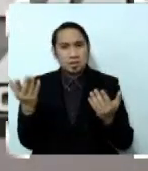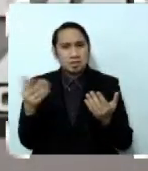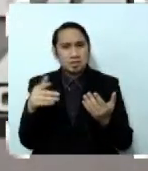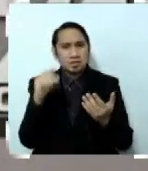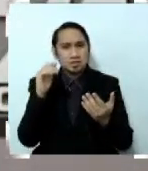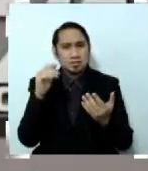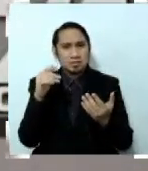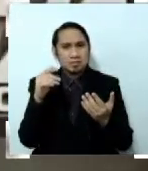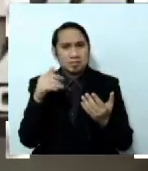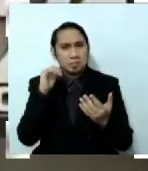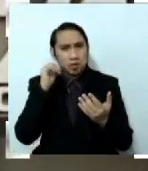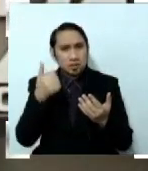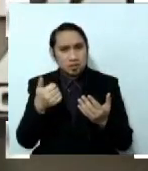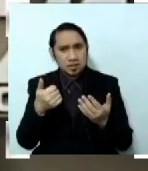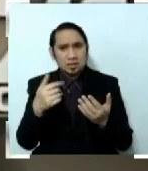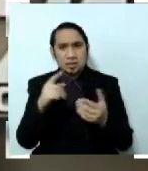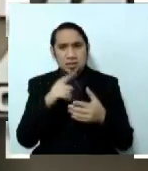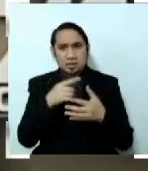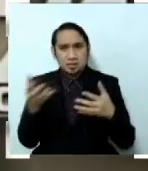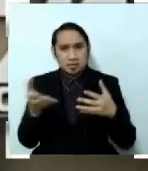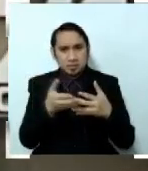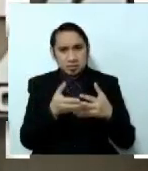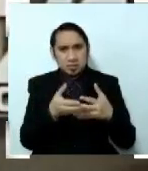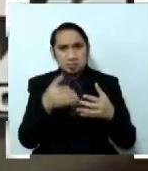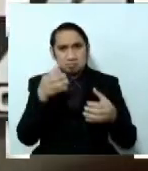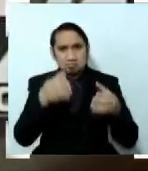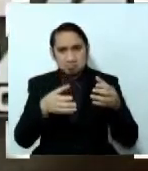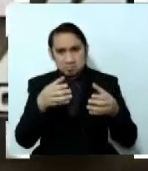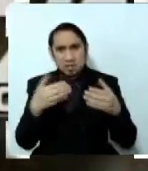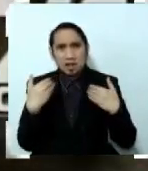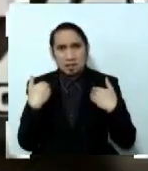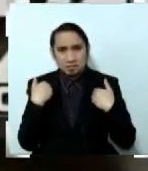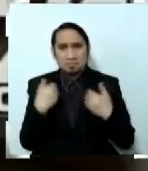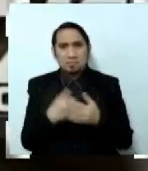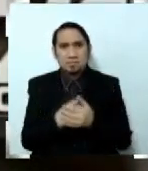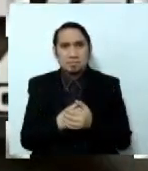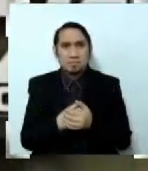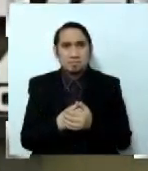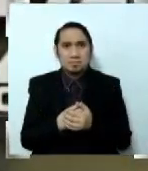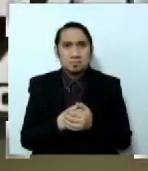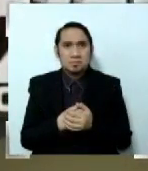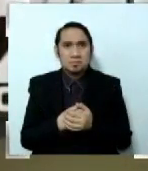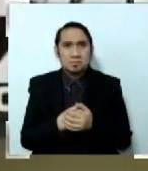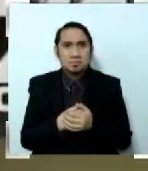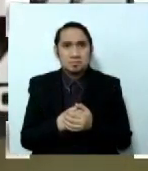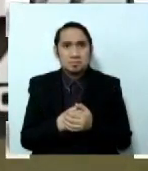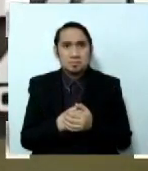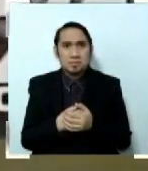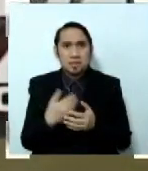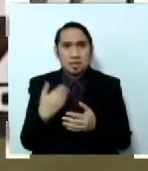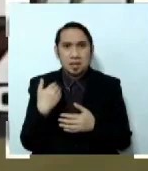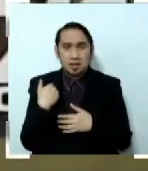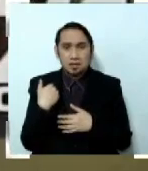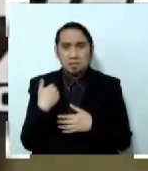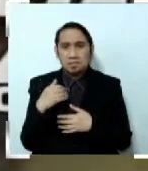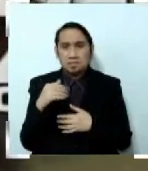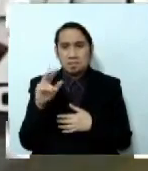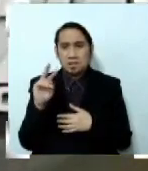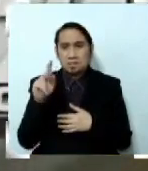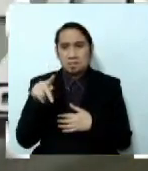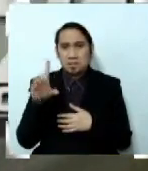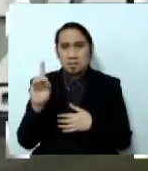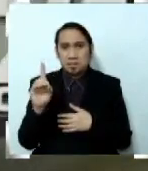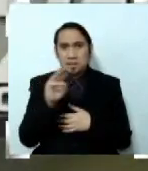kinasuhan noon ng malicious mischief. Pinapunta ko na sa MPD sa Manila, saka dun